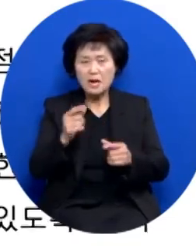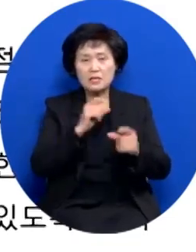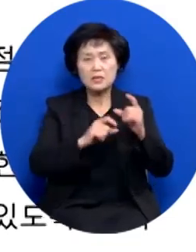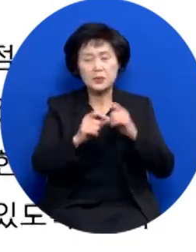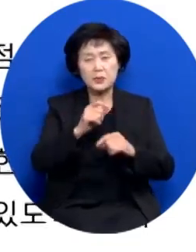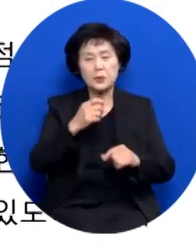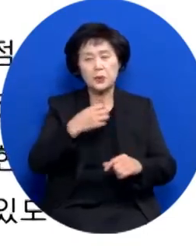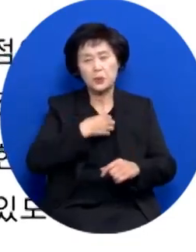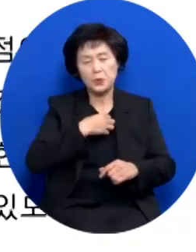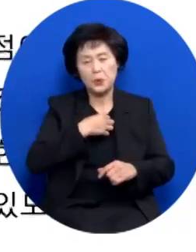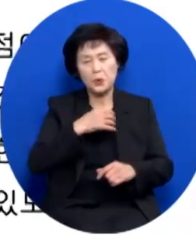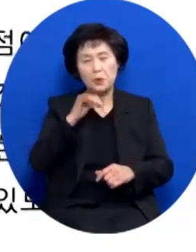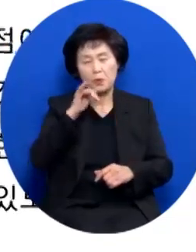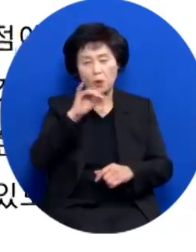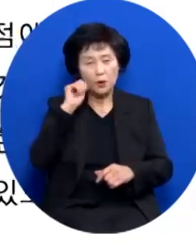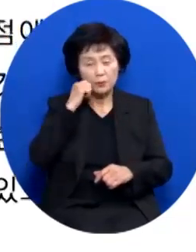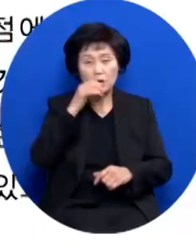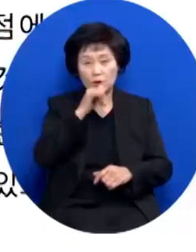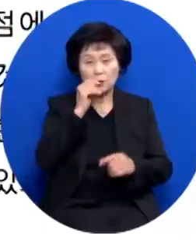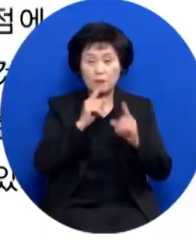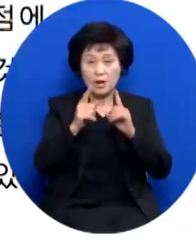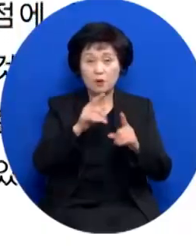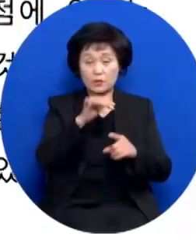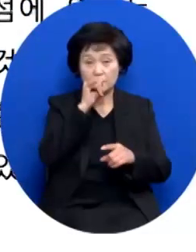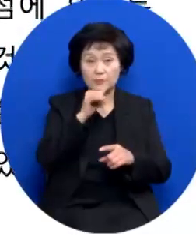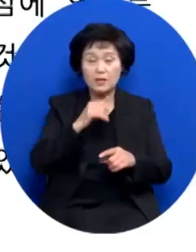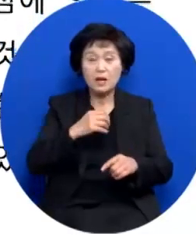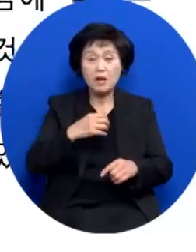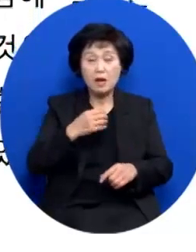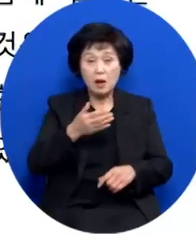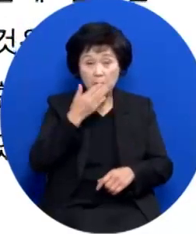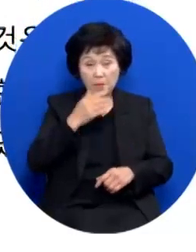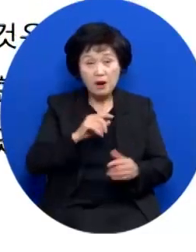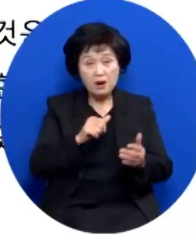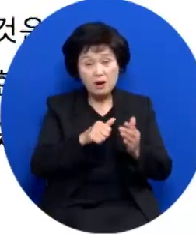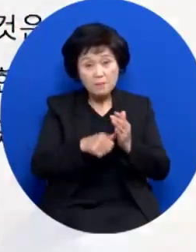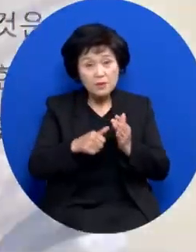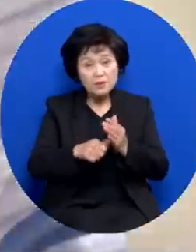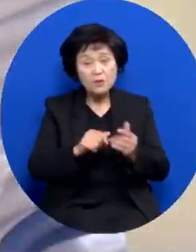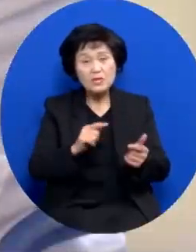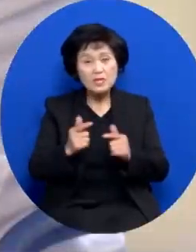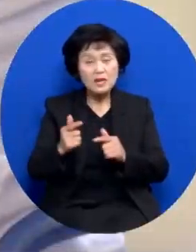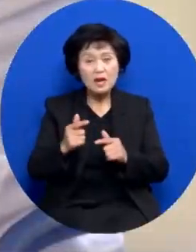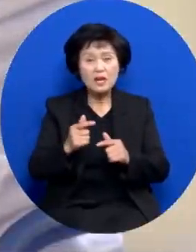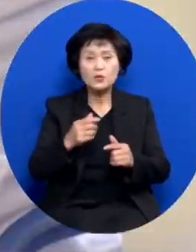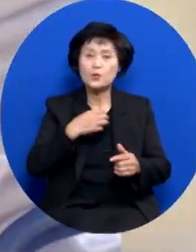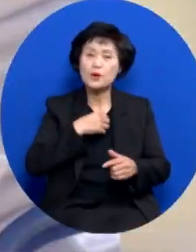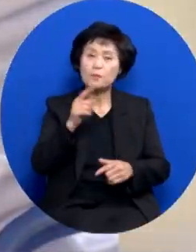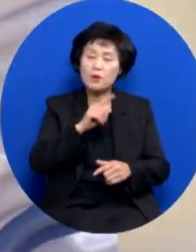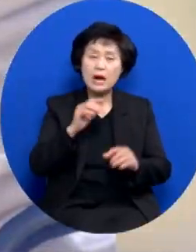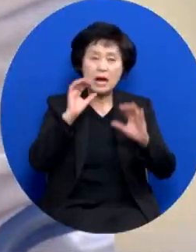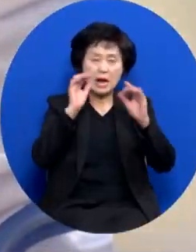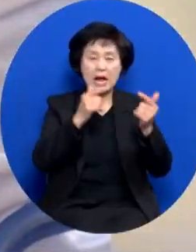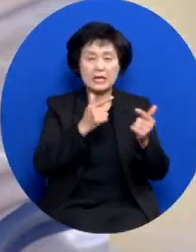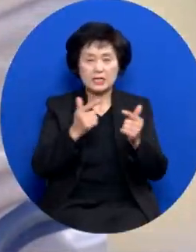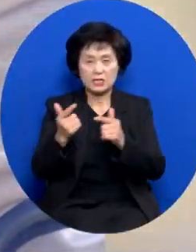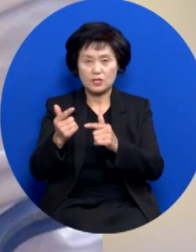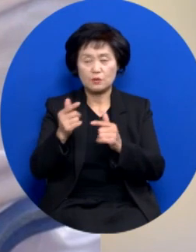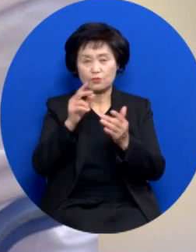이행을 촉구했습니다 또 식량 위기를 아동의 위기로 인식하고 어린이들을 최우선적으로 고려해야 한다면서